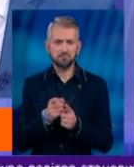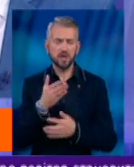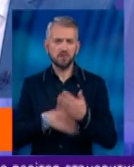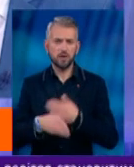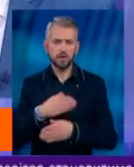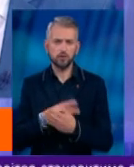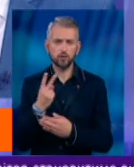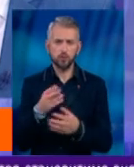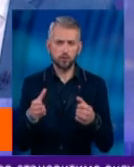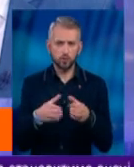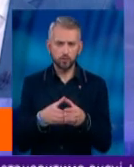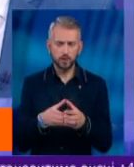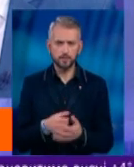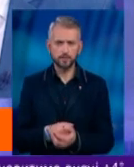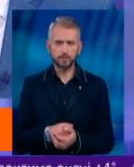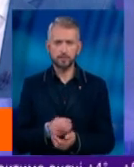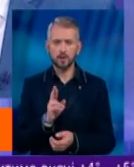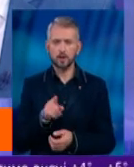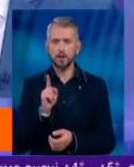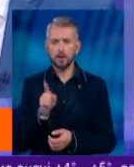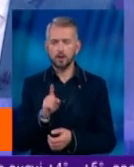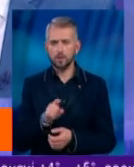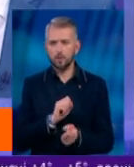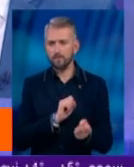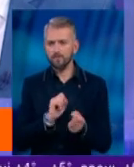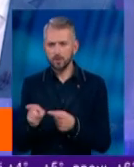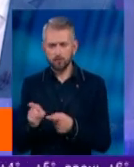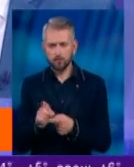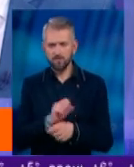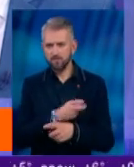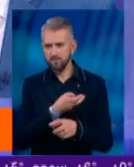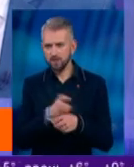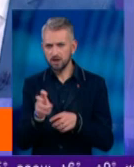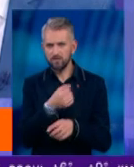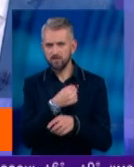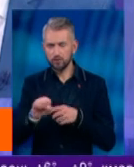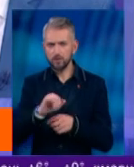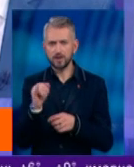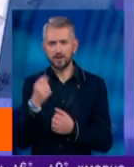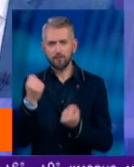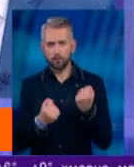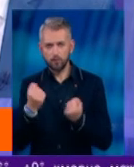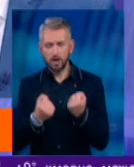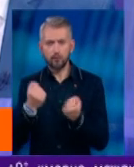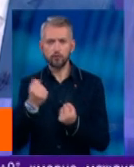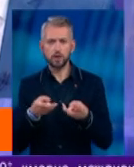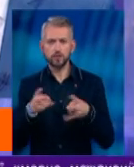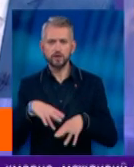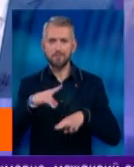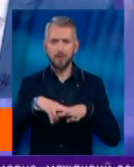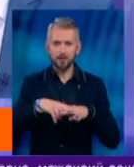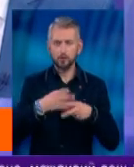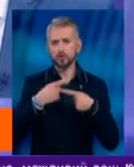саме другої групи. Його викинув із автомобіля. От в автомобілі залишився паспорт, технічний паспорт